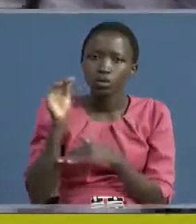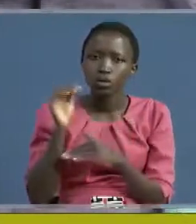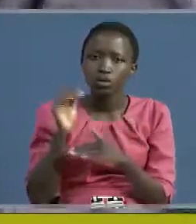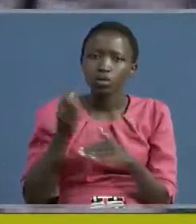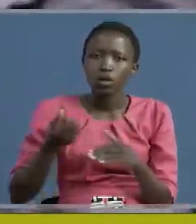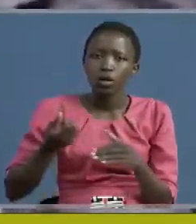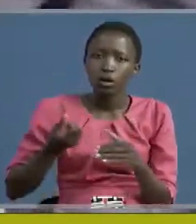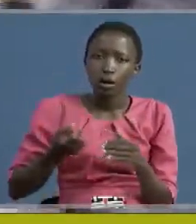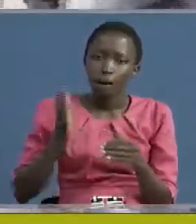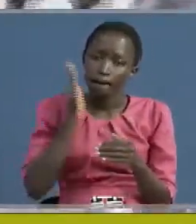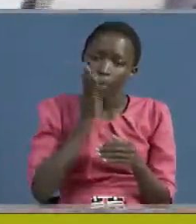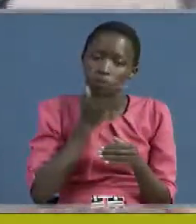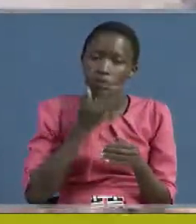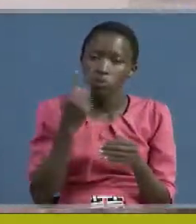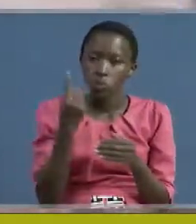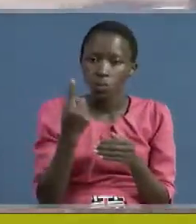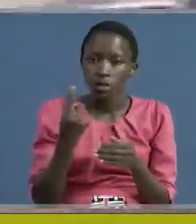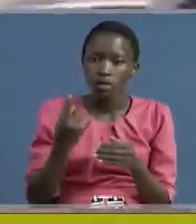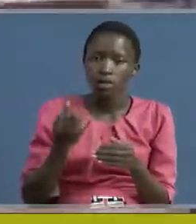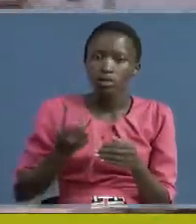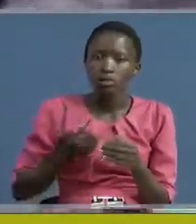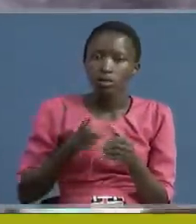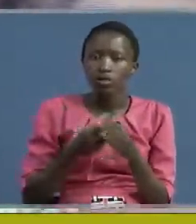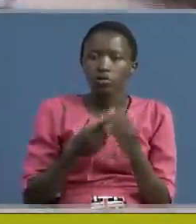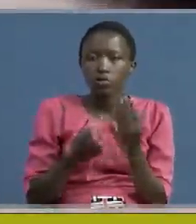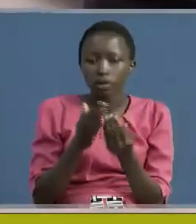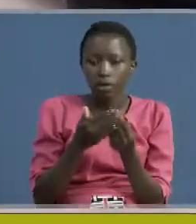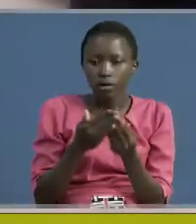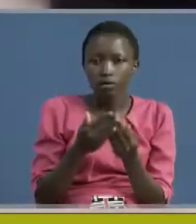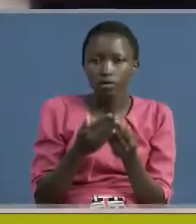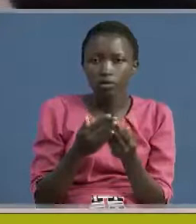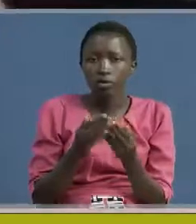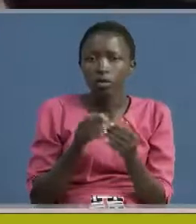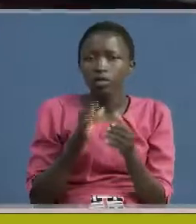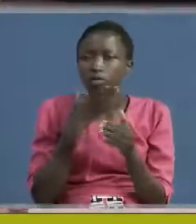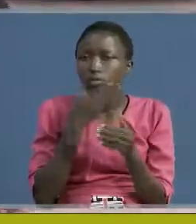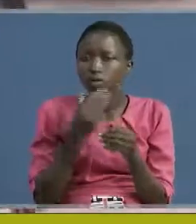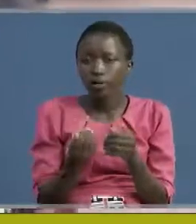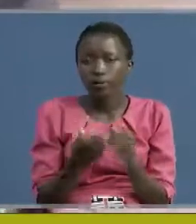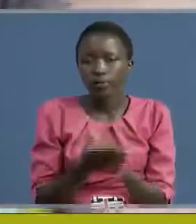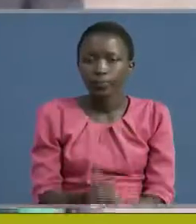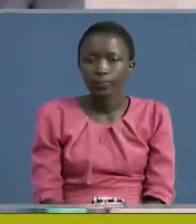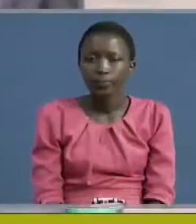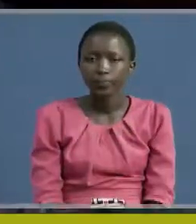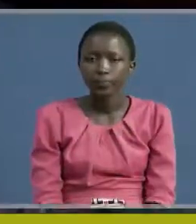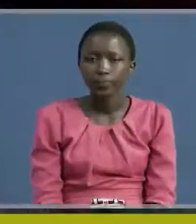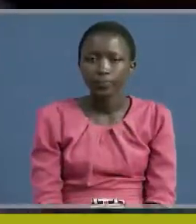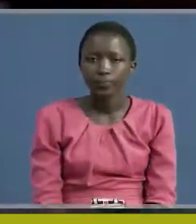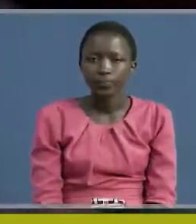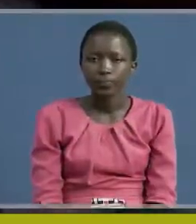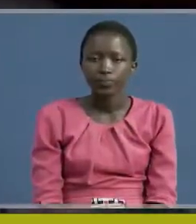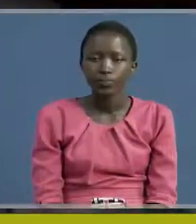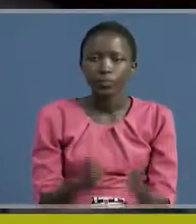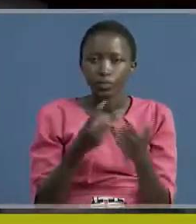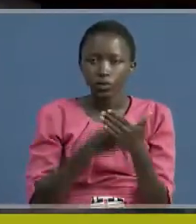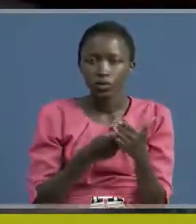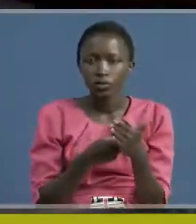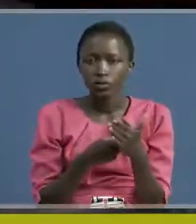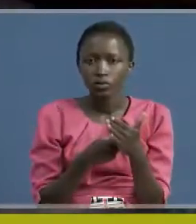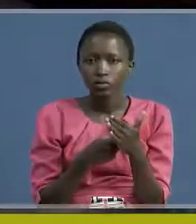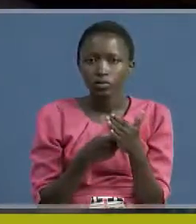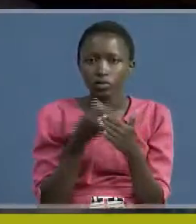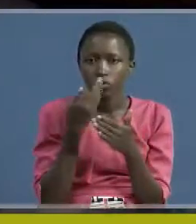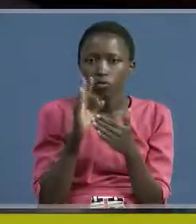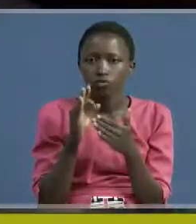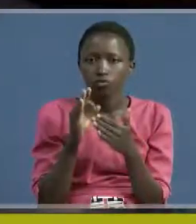ni mzazi wa mtoto mmoja, hivyo anahitaji kumwangalia mwanawe kwa ukaribu wakati kesi hiyo ikiendelea. The